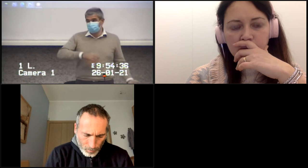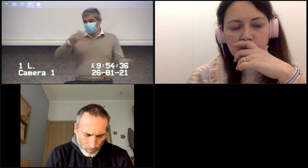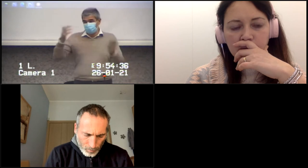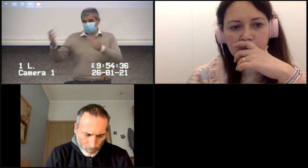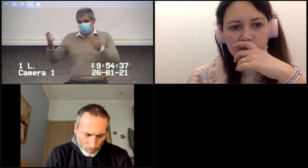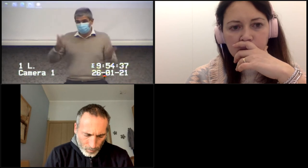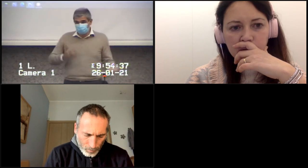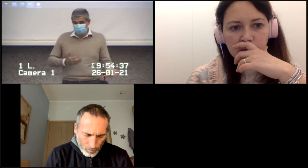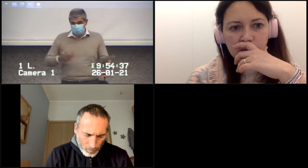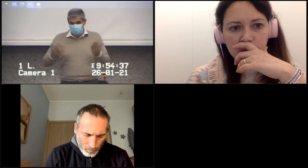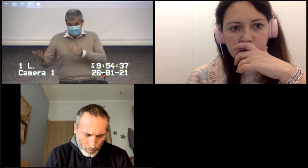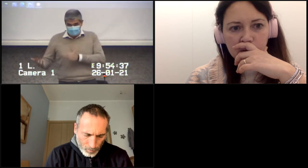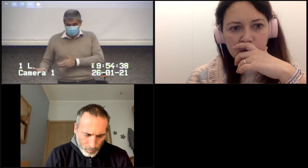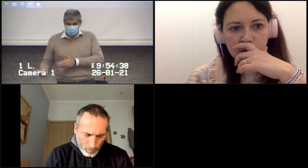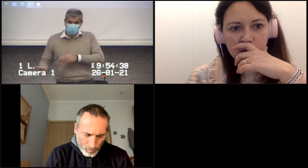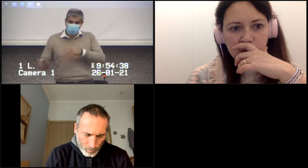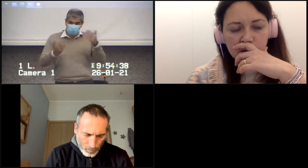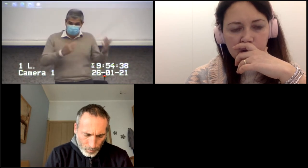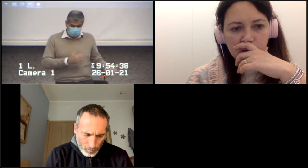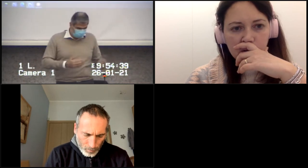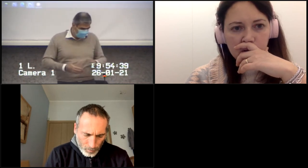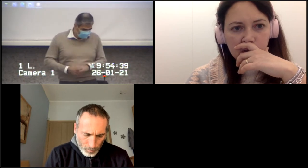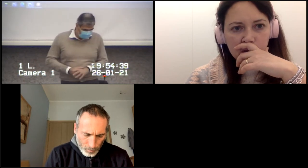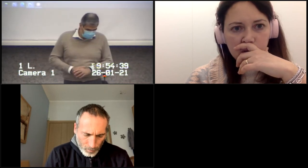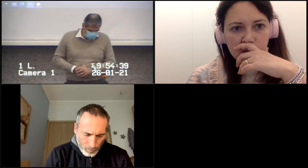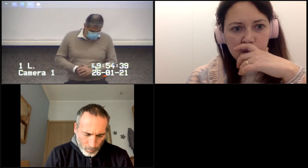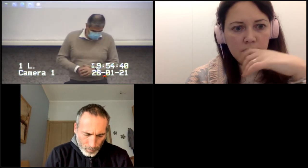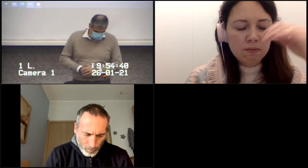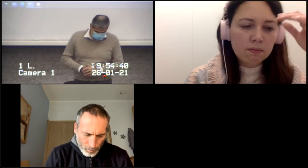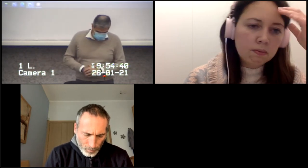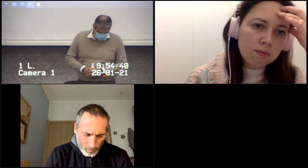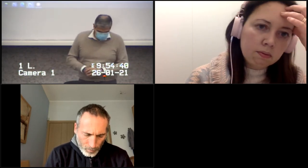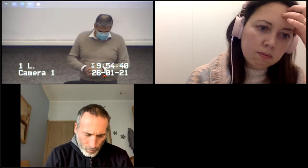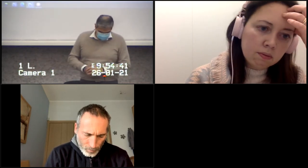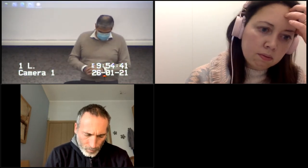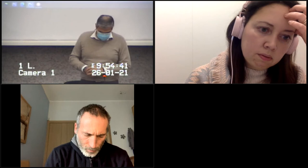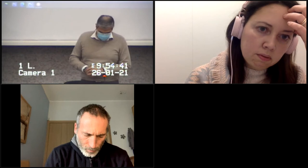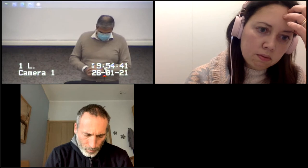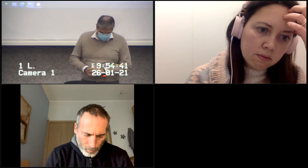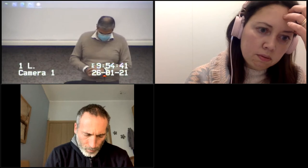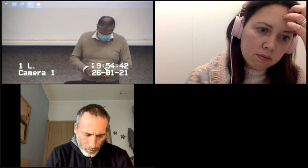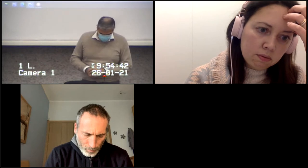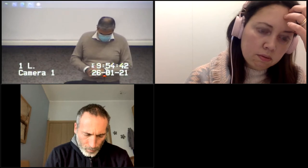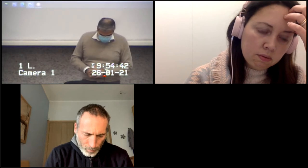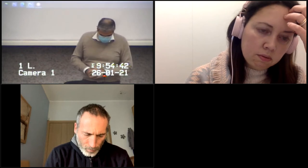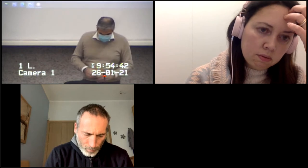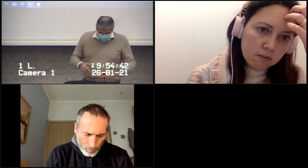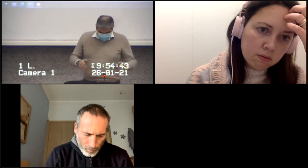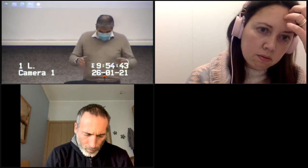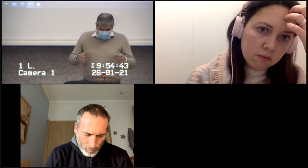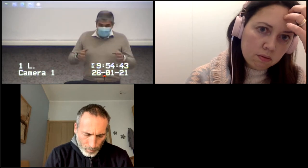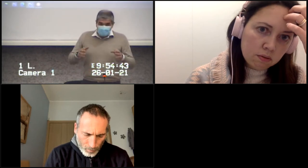Marelli rispetto agli edifici costruiti e alle residue SL